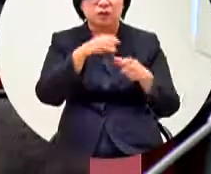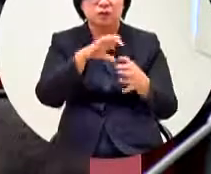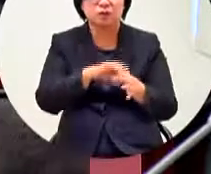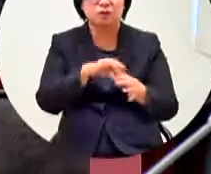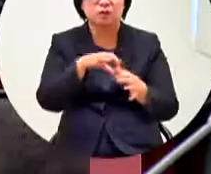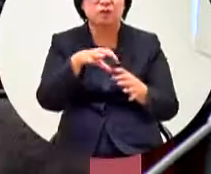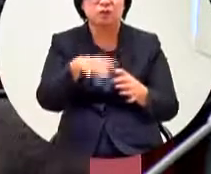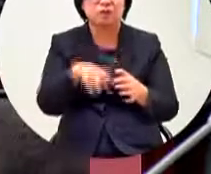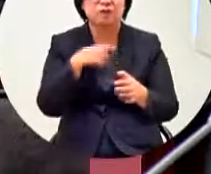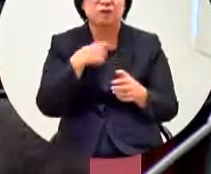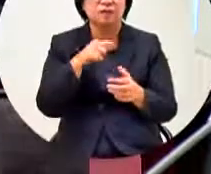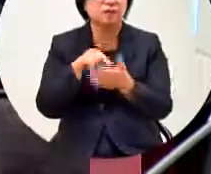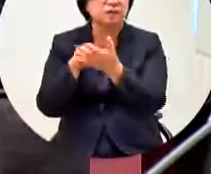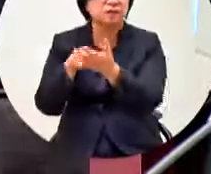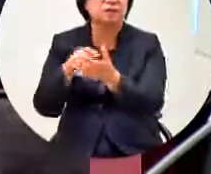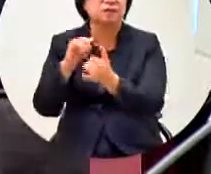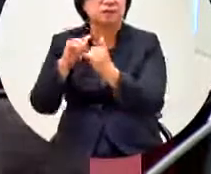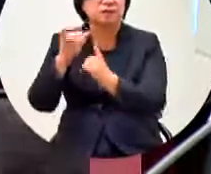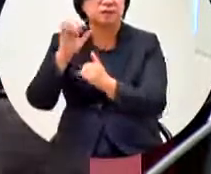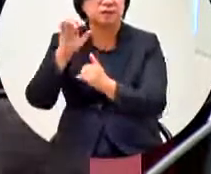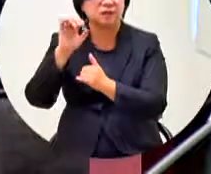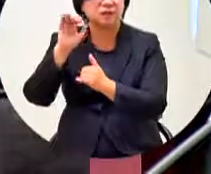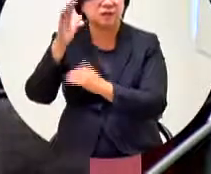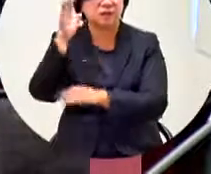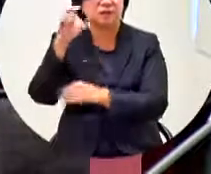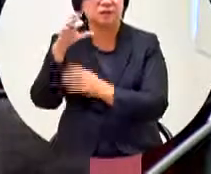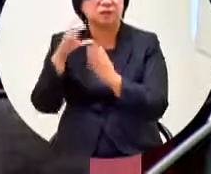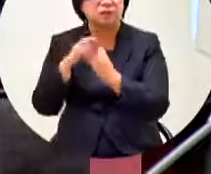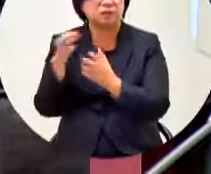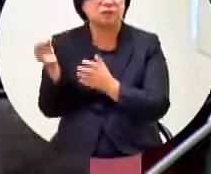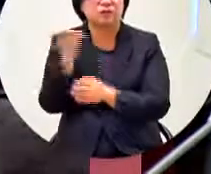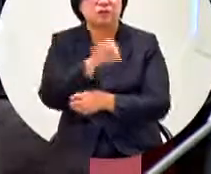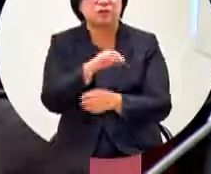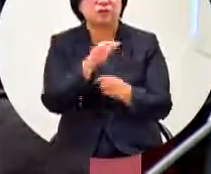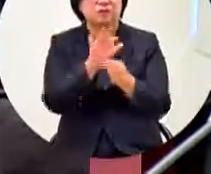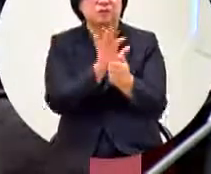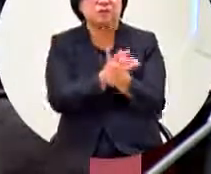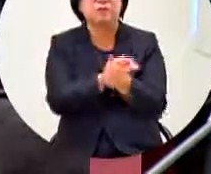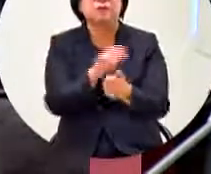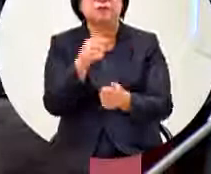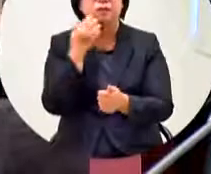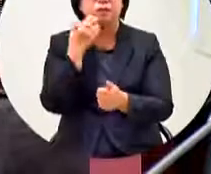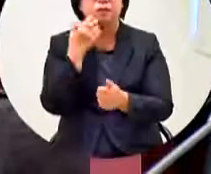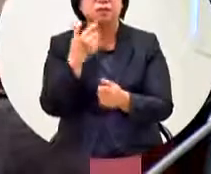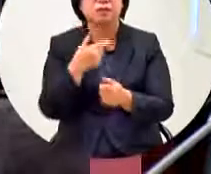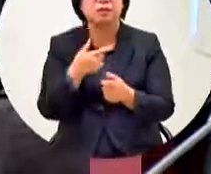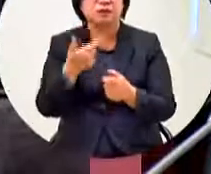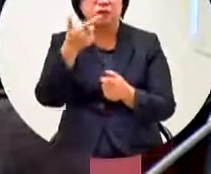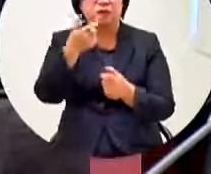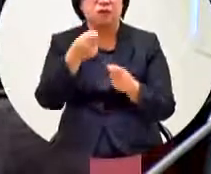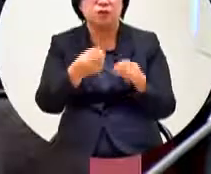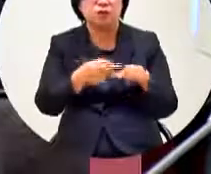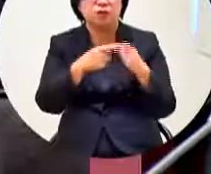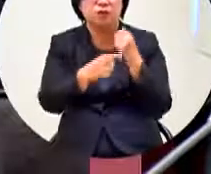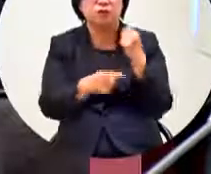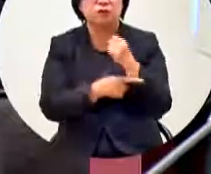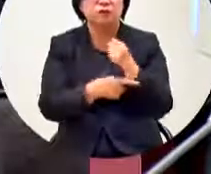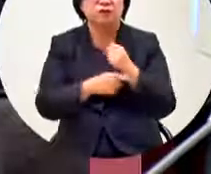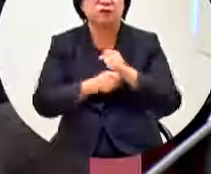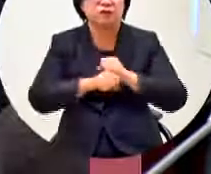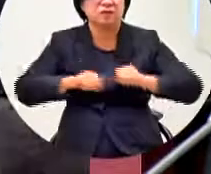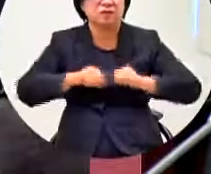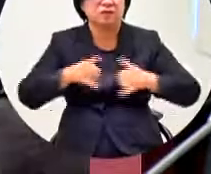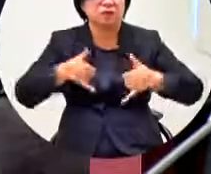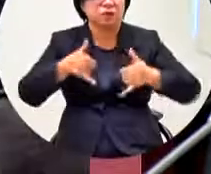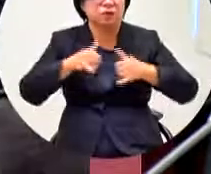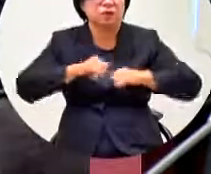政局来经费协助。那么呢，如果说这个宽度超过六公尺，那当然就要由我们的公务局养工处来